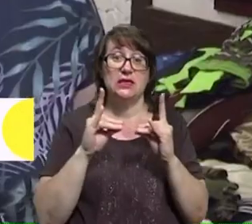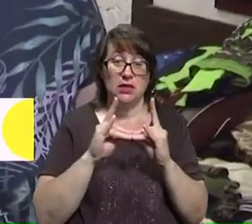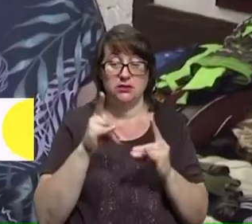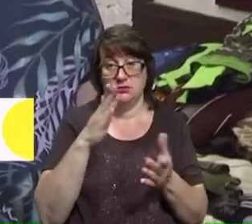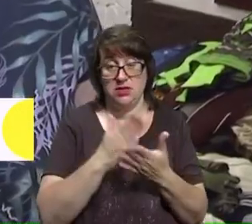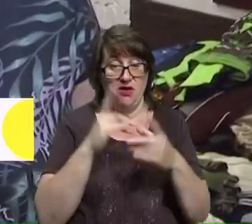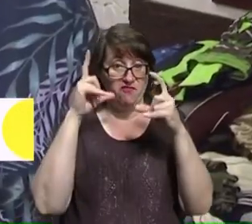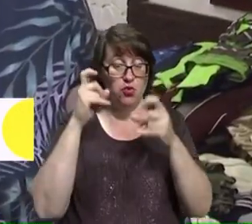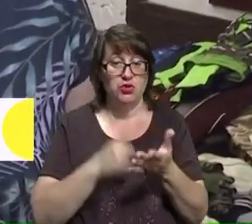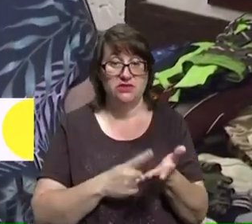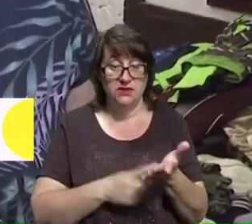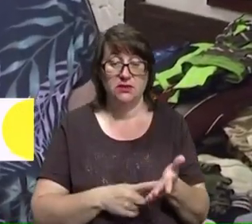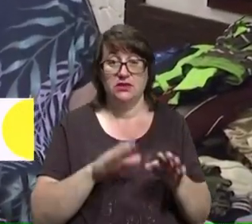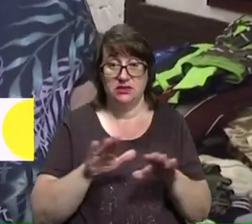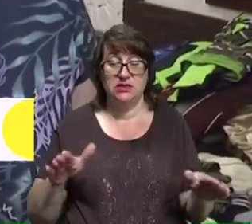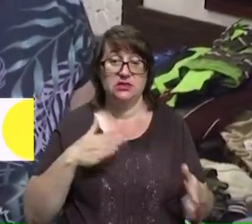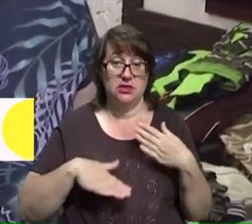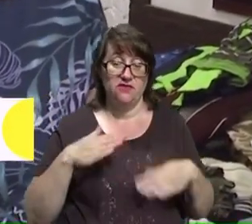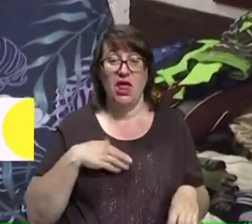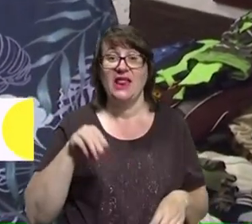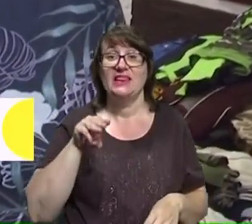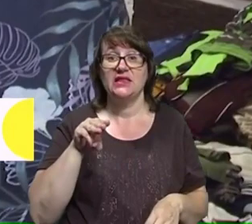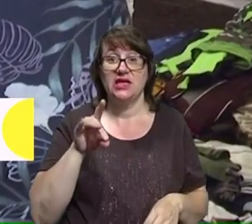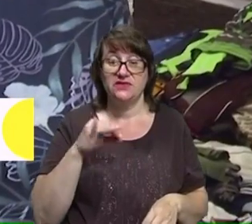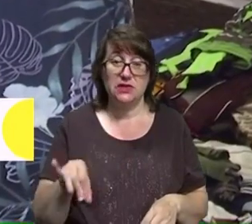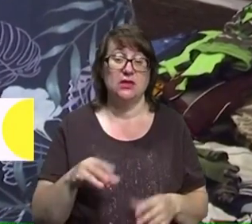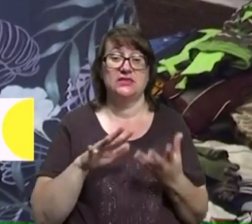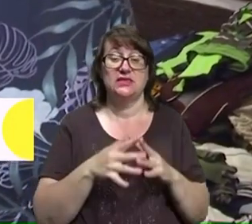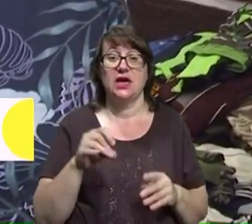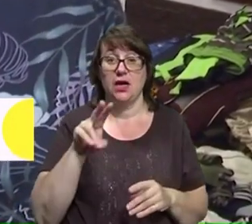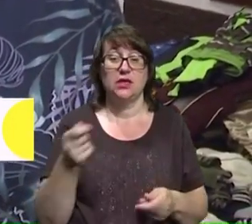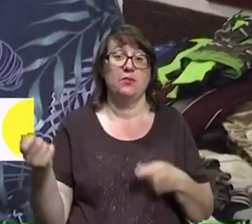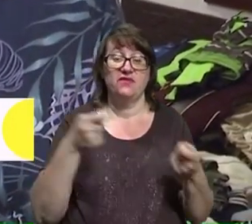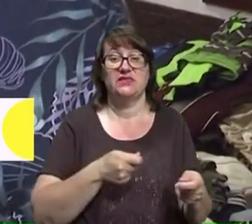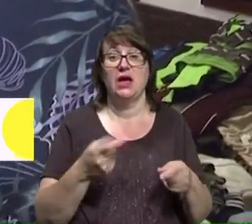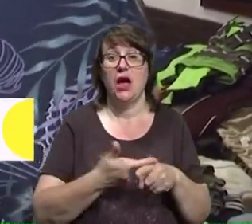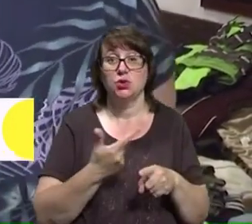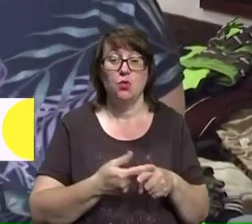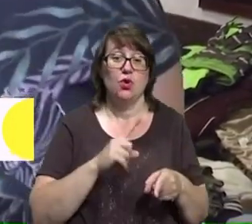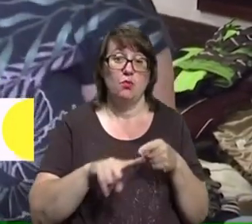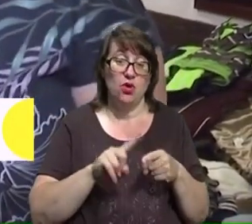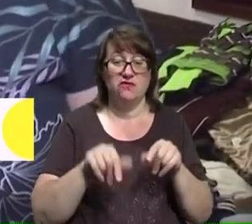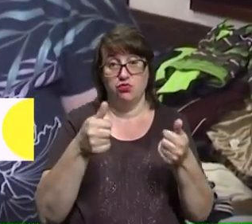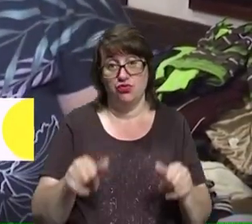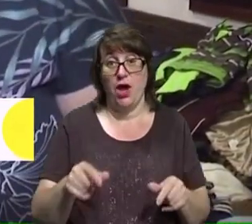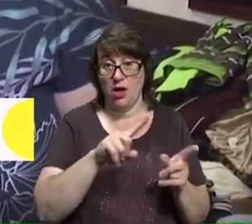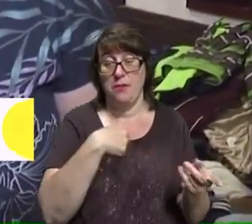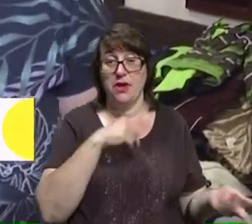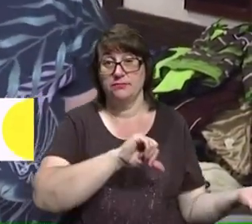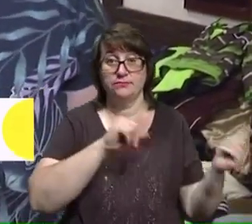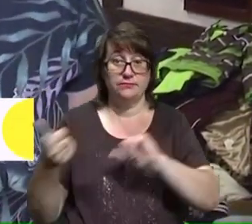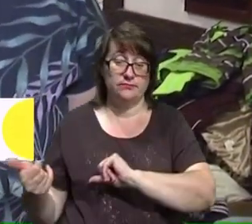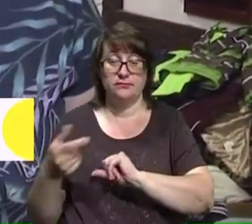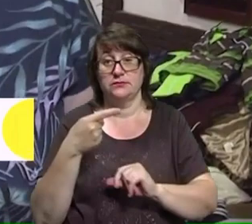задоволені. Тетерівська сільська рада привезла нам картоплю, морку, буряк, а ми їм речі. І ми цими овочами допомагали